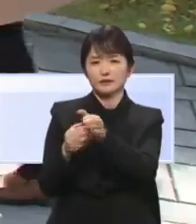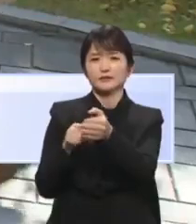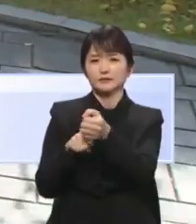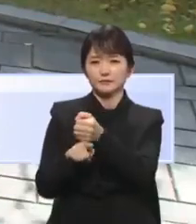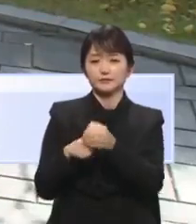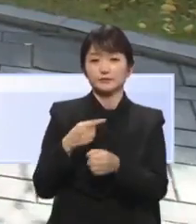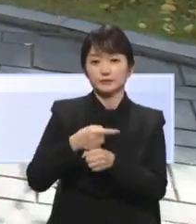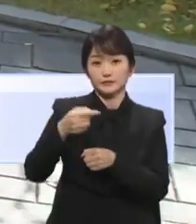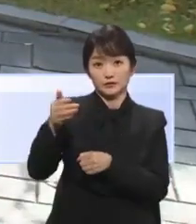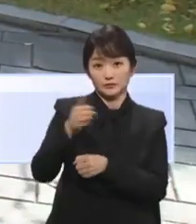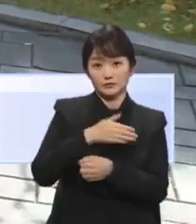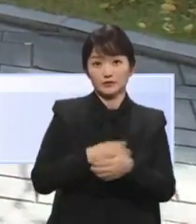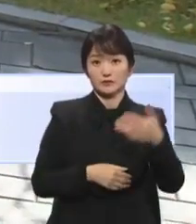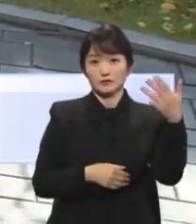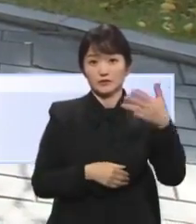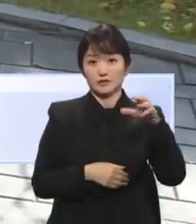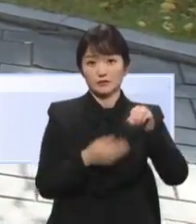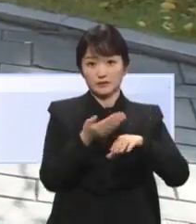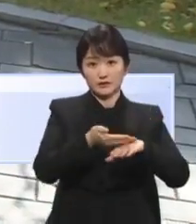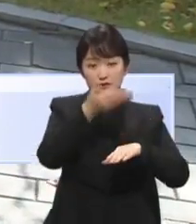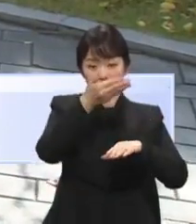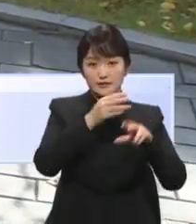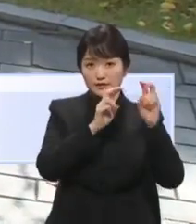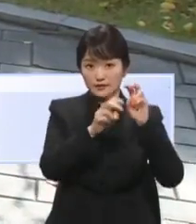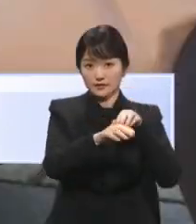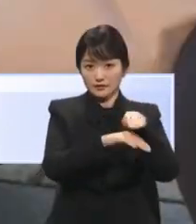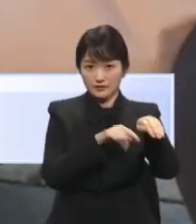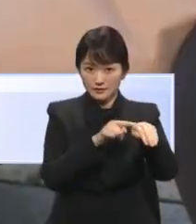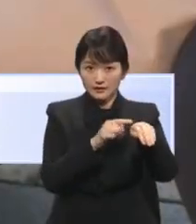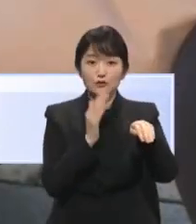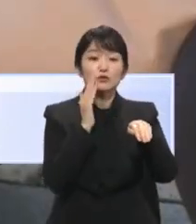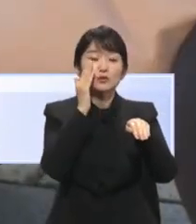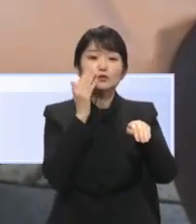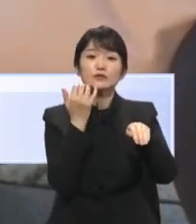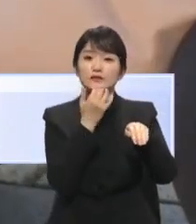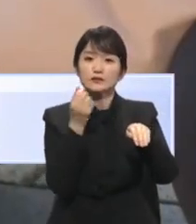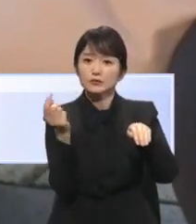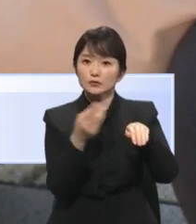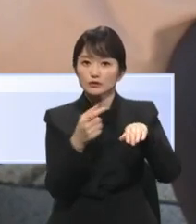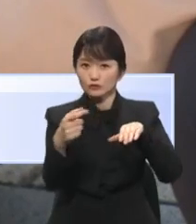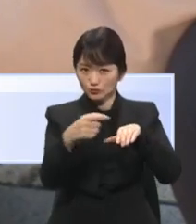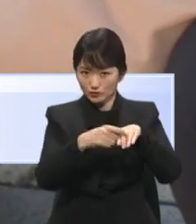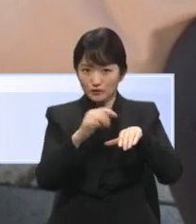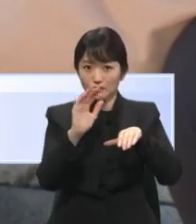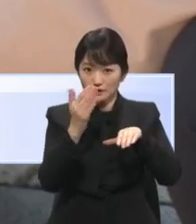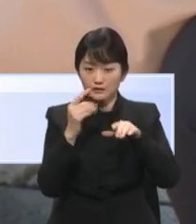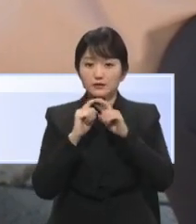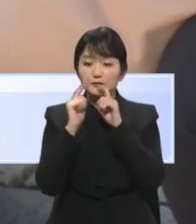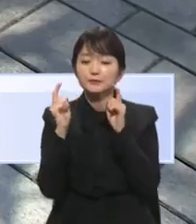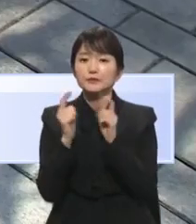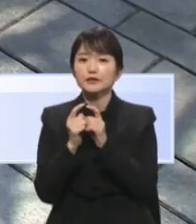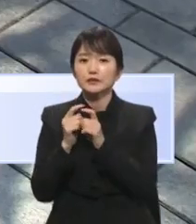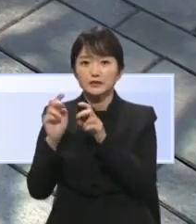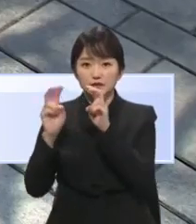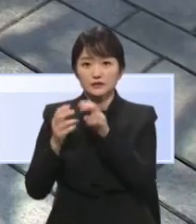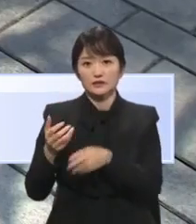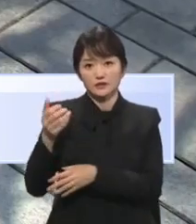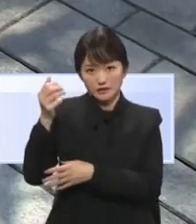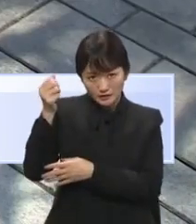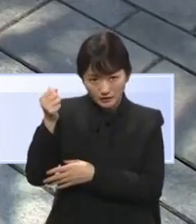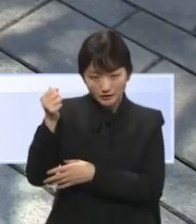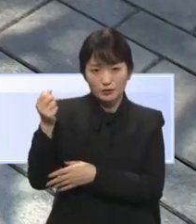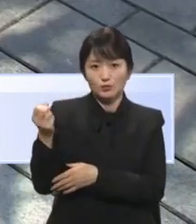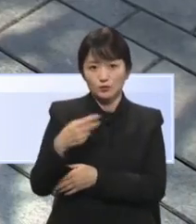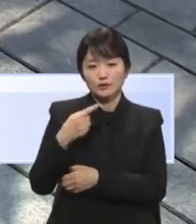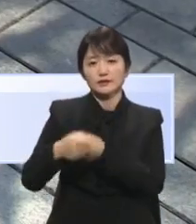내년부터 8천만 원 이상 법인 승용차는 연두색 번호판 부착해야 합니다 민간 법인 소유 리스 차량뿐